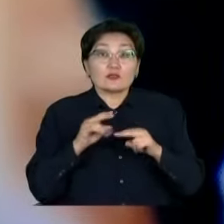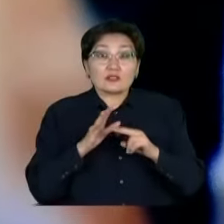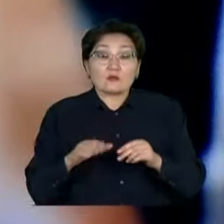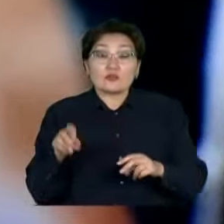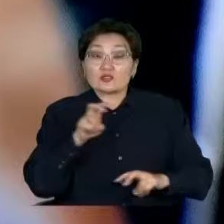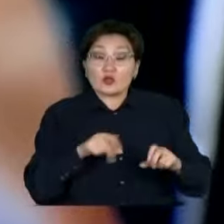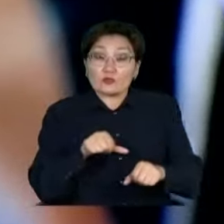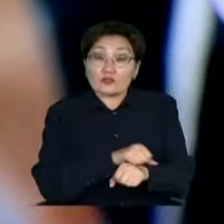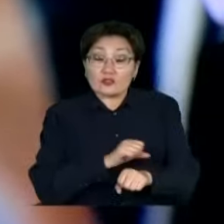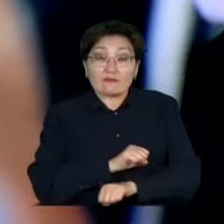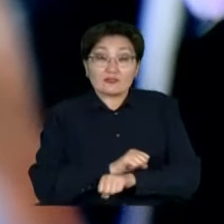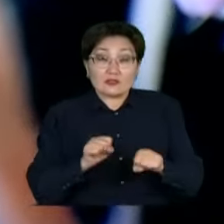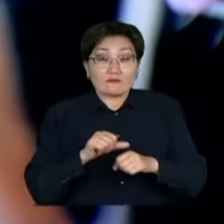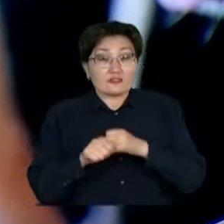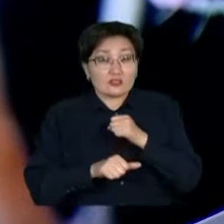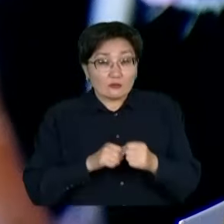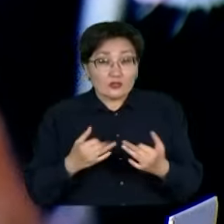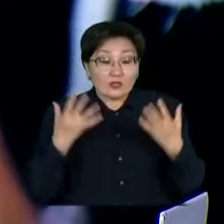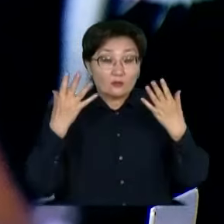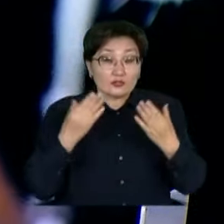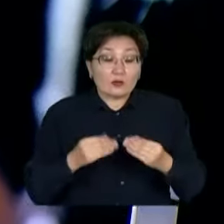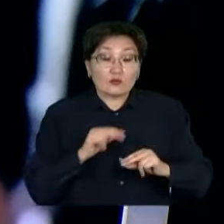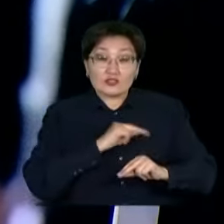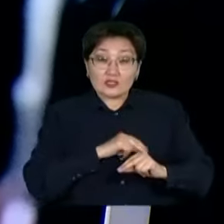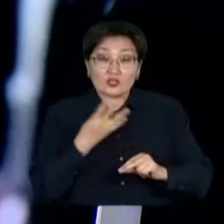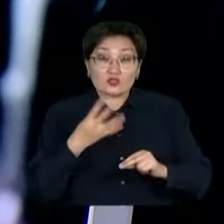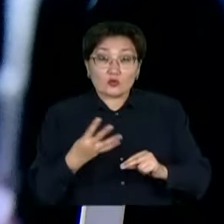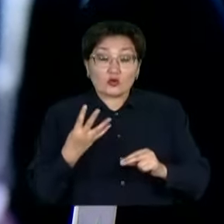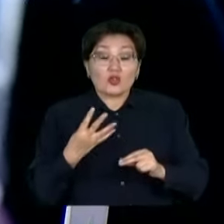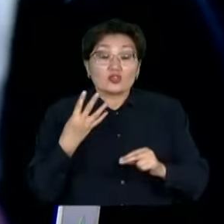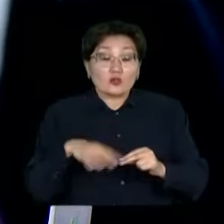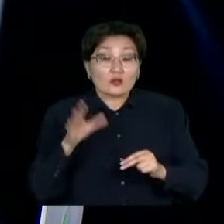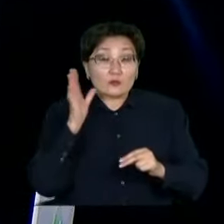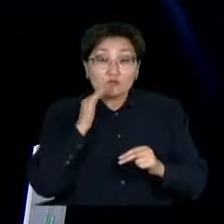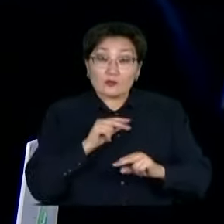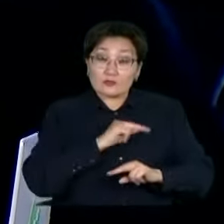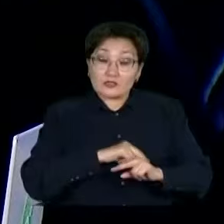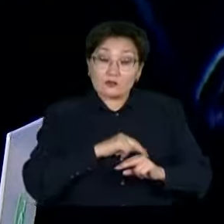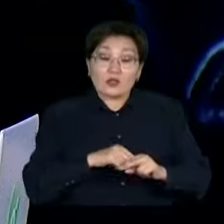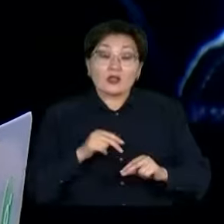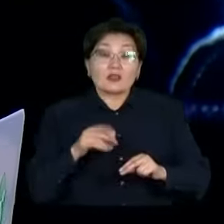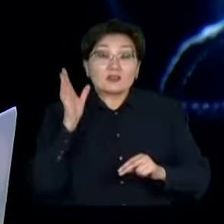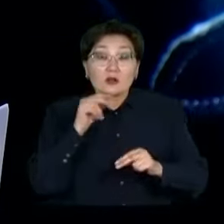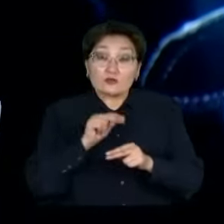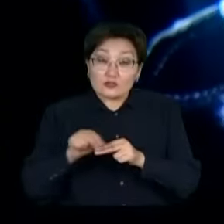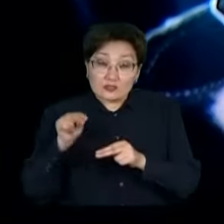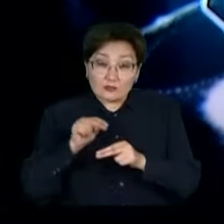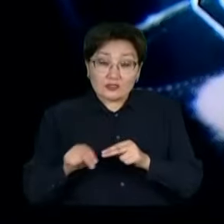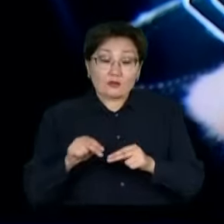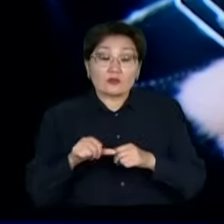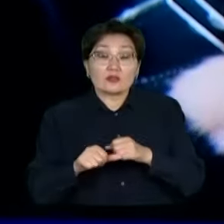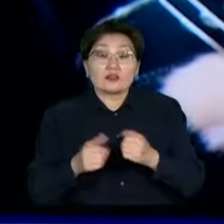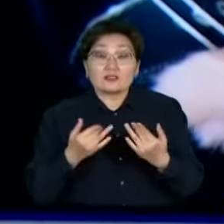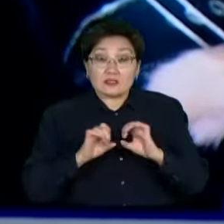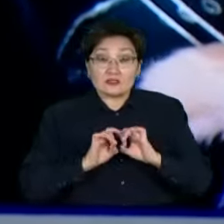наркотиков и взрывчатых веществ на сегодняшний день в регионе трудится сорок четвероногих о работе кинологов и их подопечных в материале